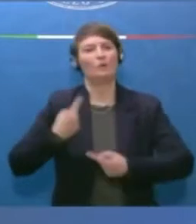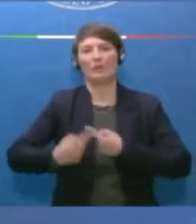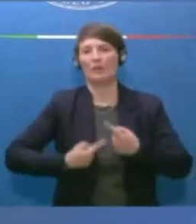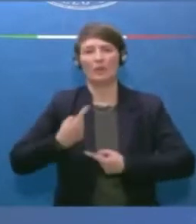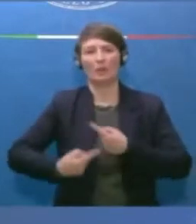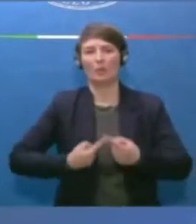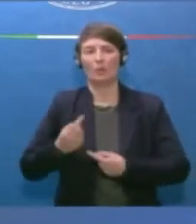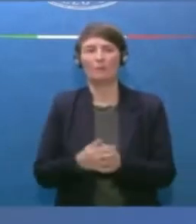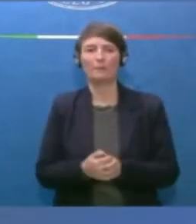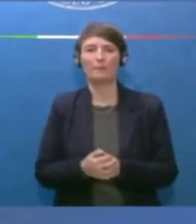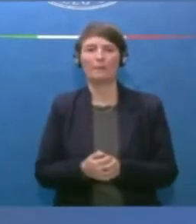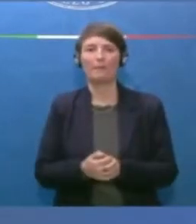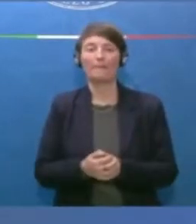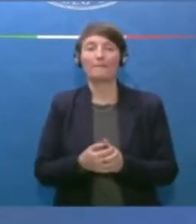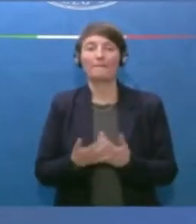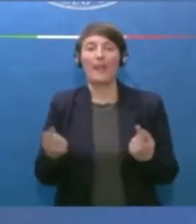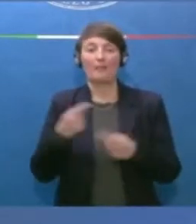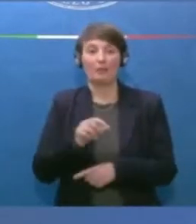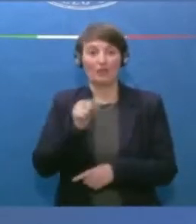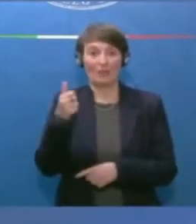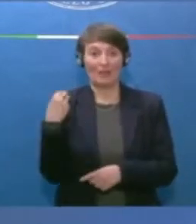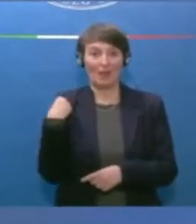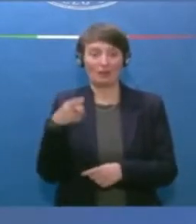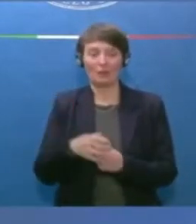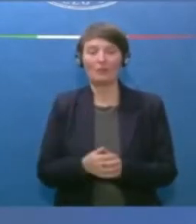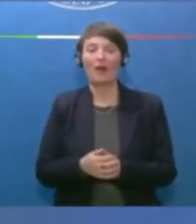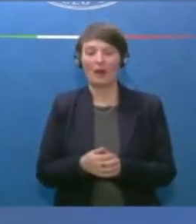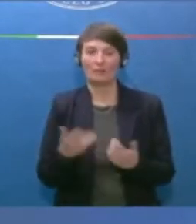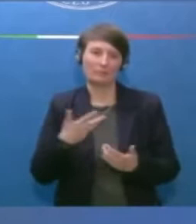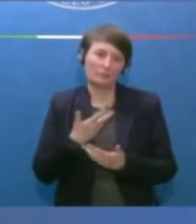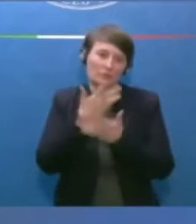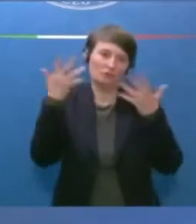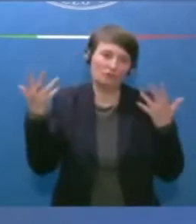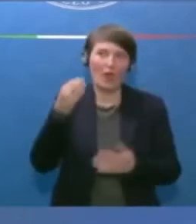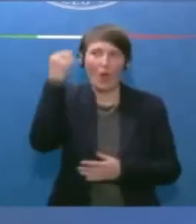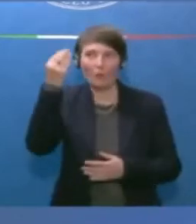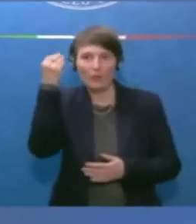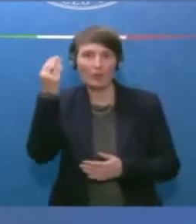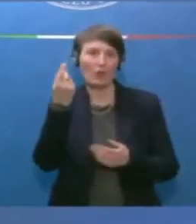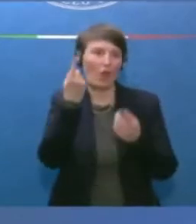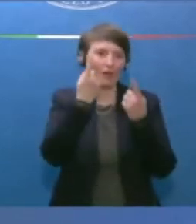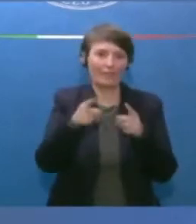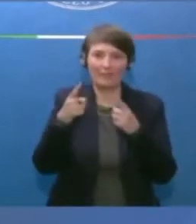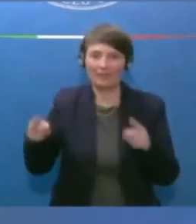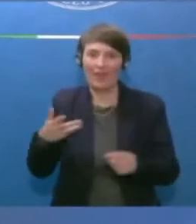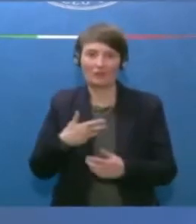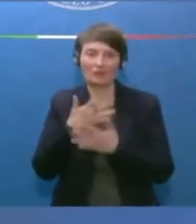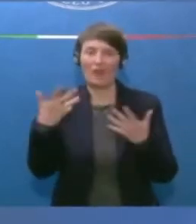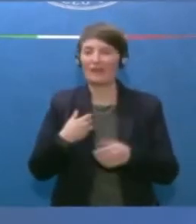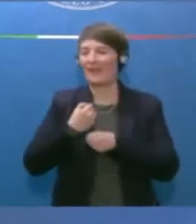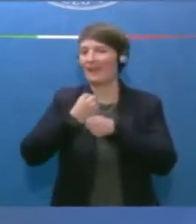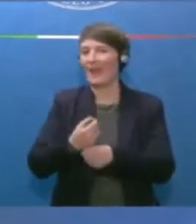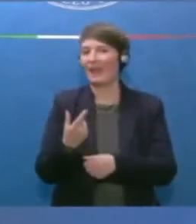e per quanto riguarda la prima parte si è certo ci sono delle diversità di opinioni è successo ora la delega fiscale stata approvata